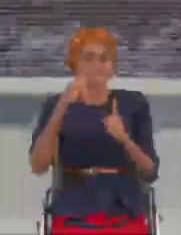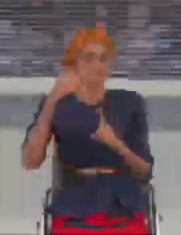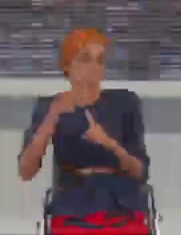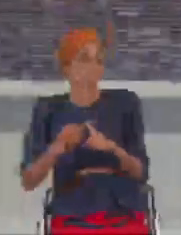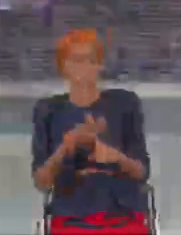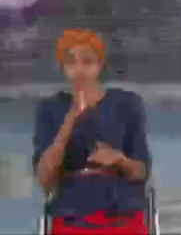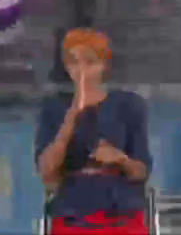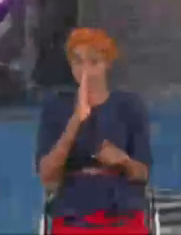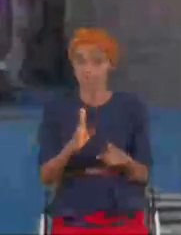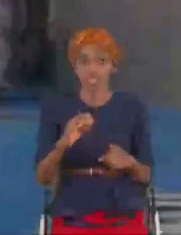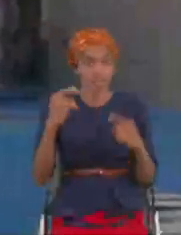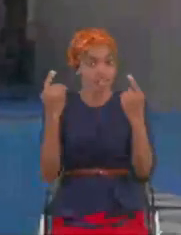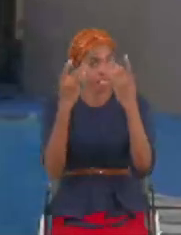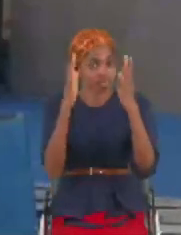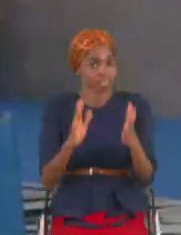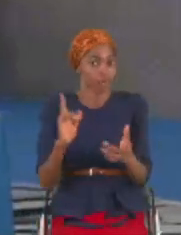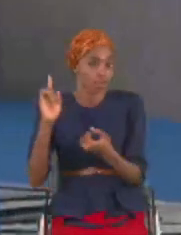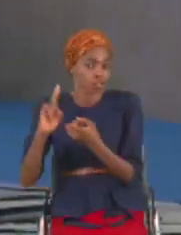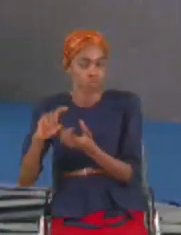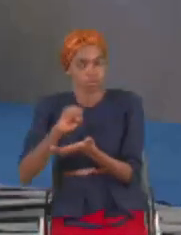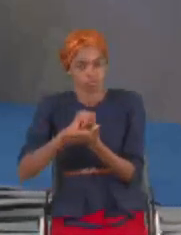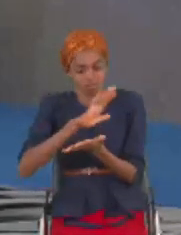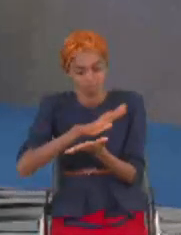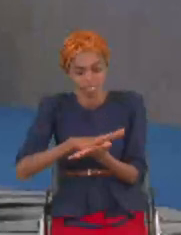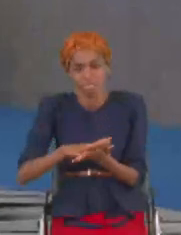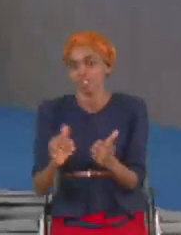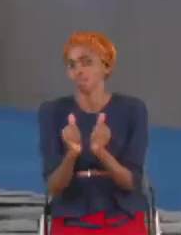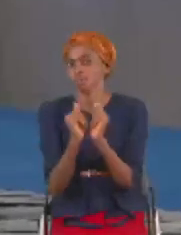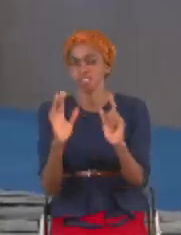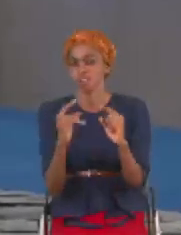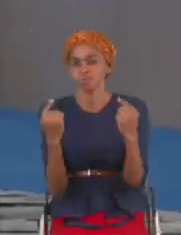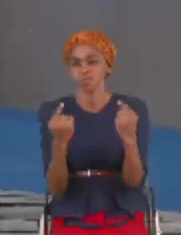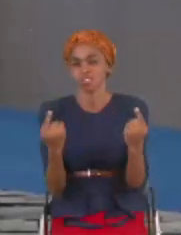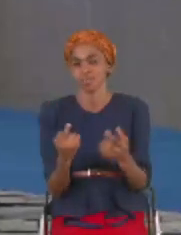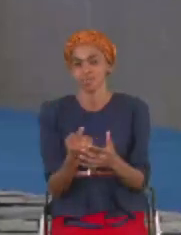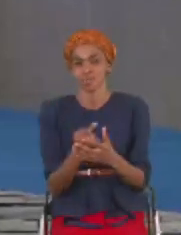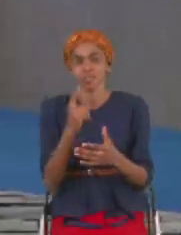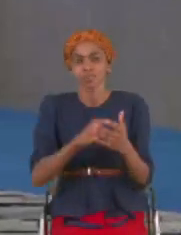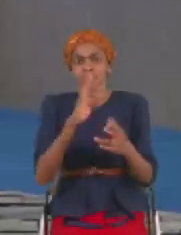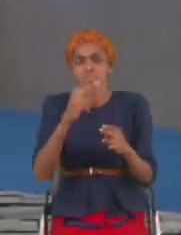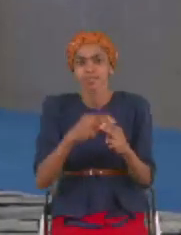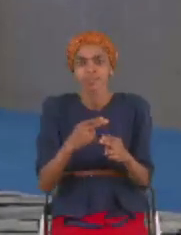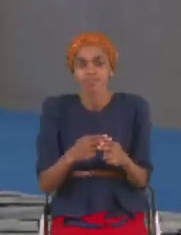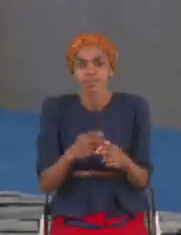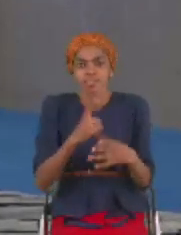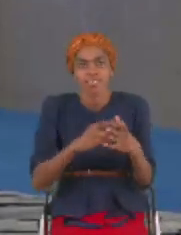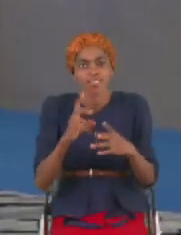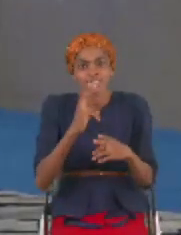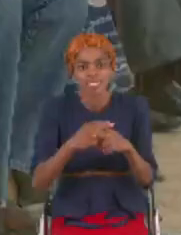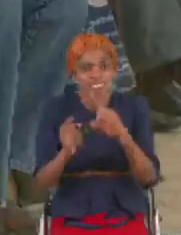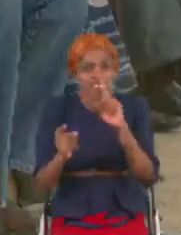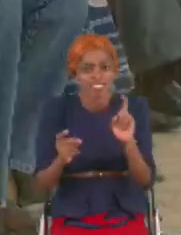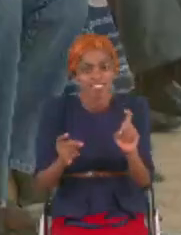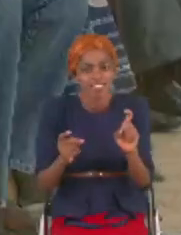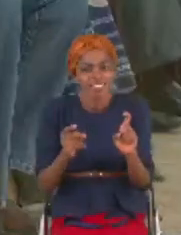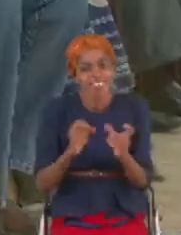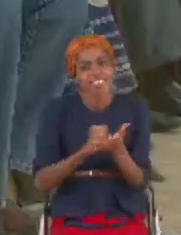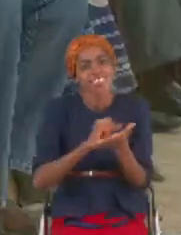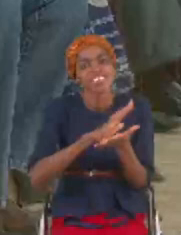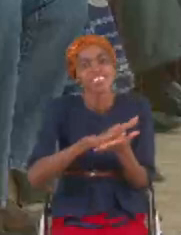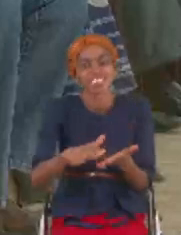de l'état de pêcheurs pour devenir saint quel est ton nom j'ai dit quel étonnant